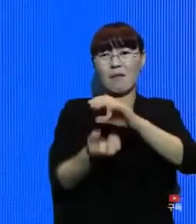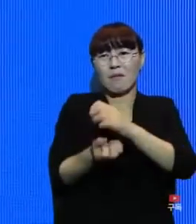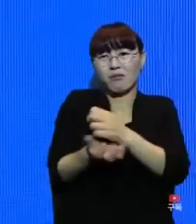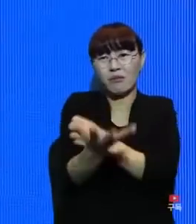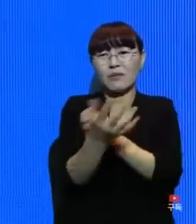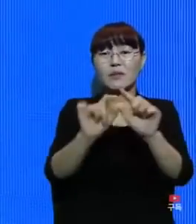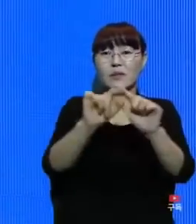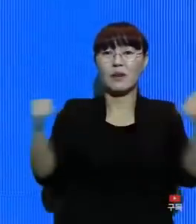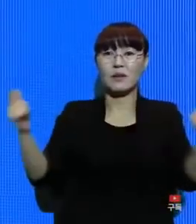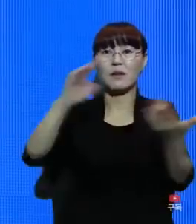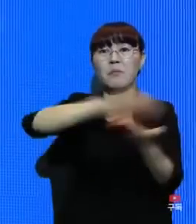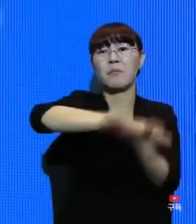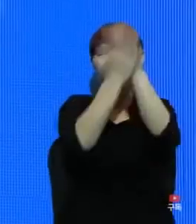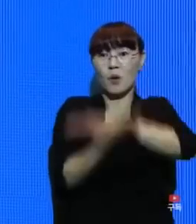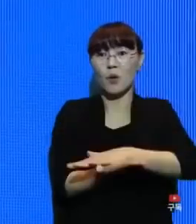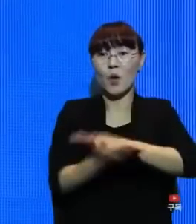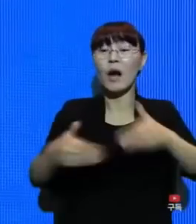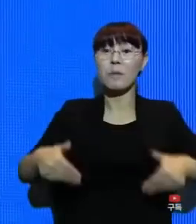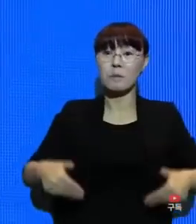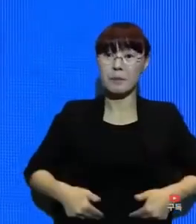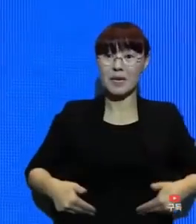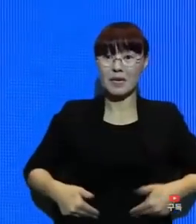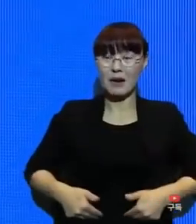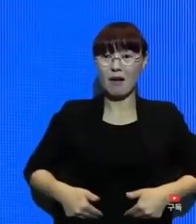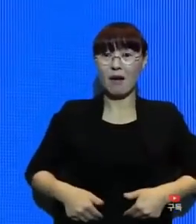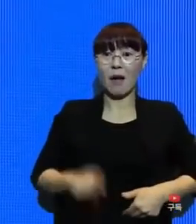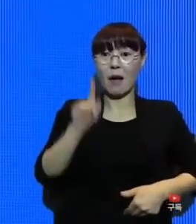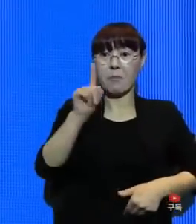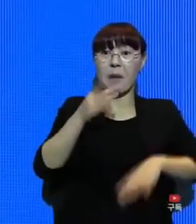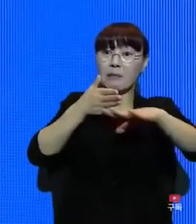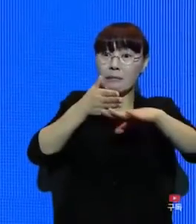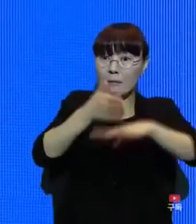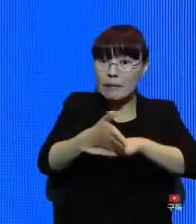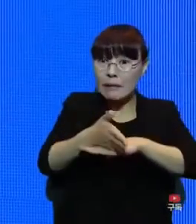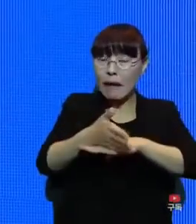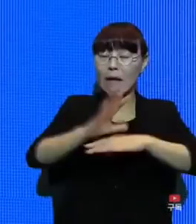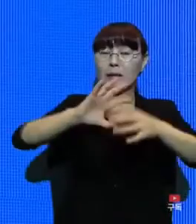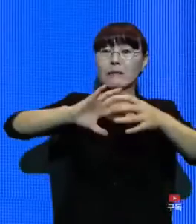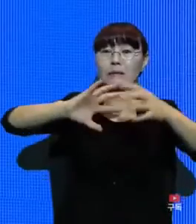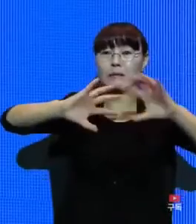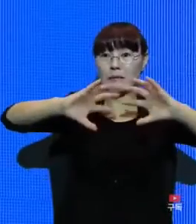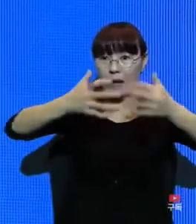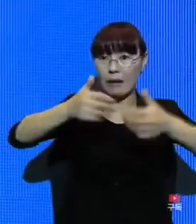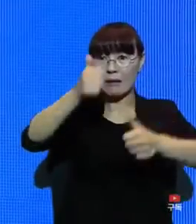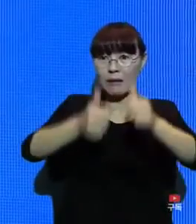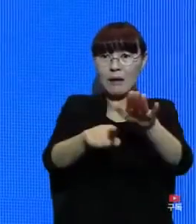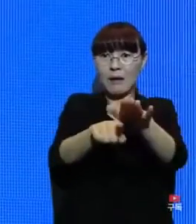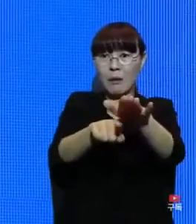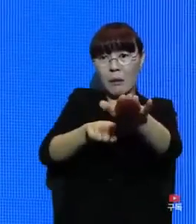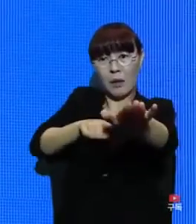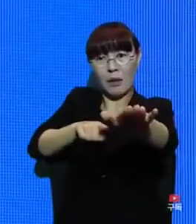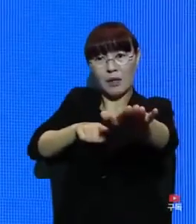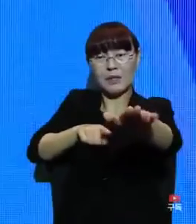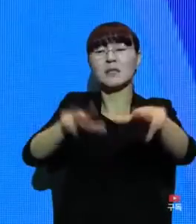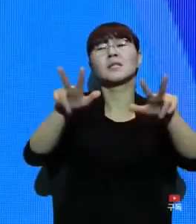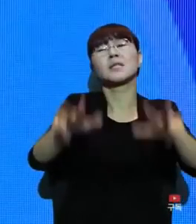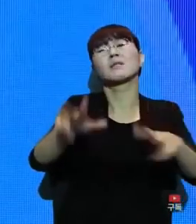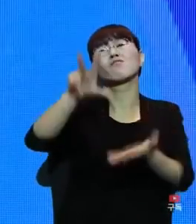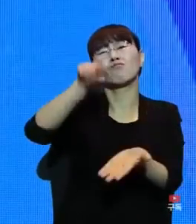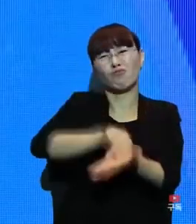시작됩니다 반 발짝만 늦게 가도 세계 경쟁에서 도태되는 정말로 어려운 상황입니다